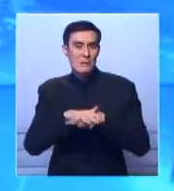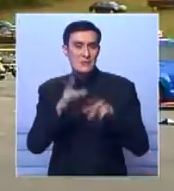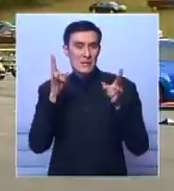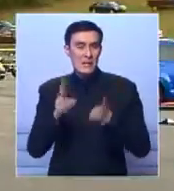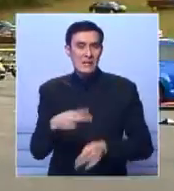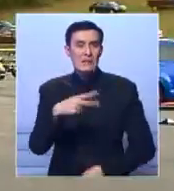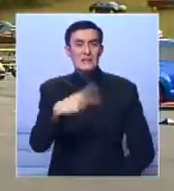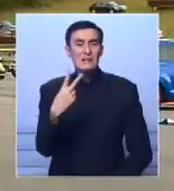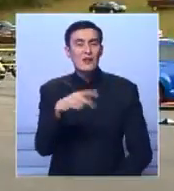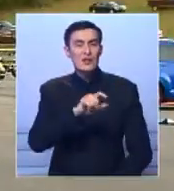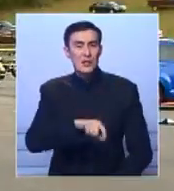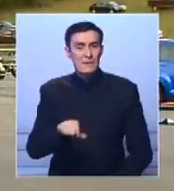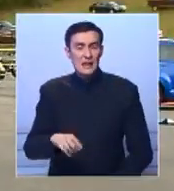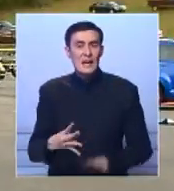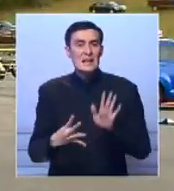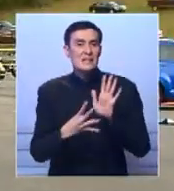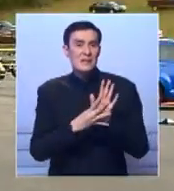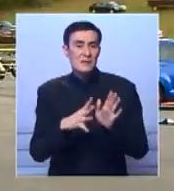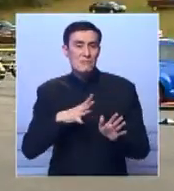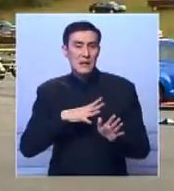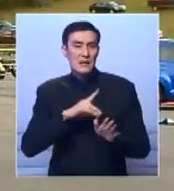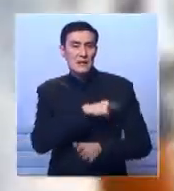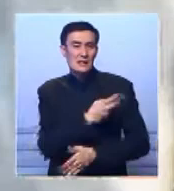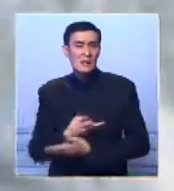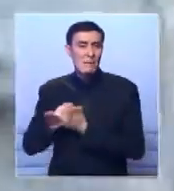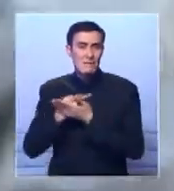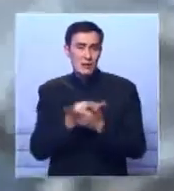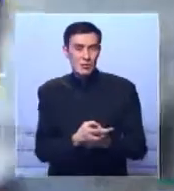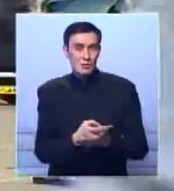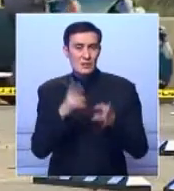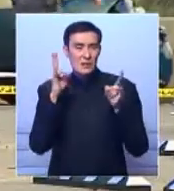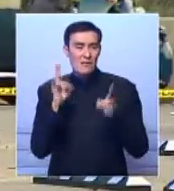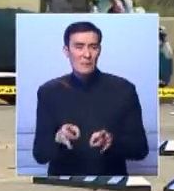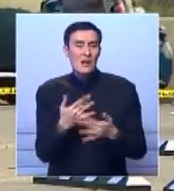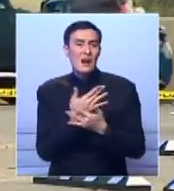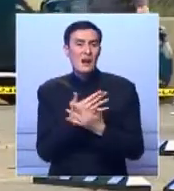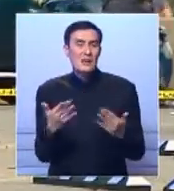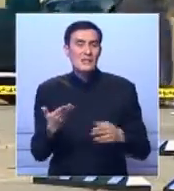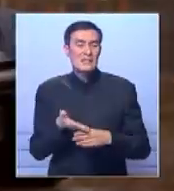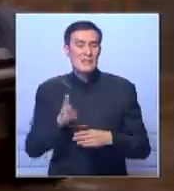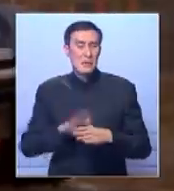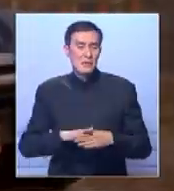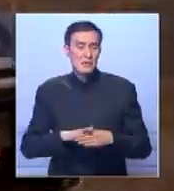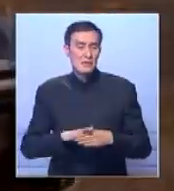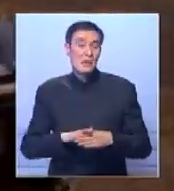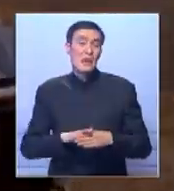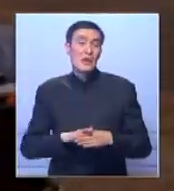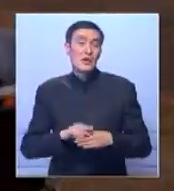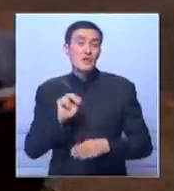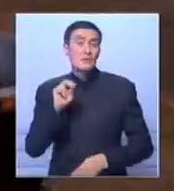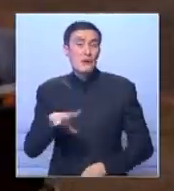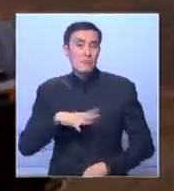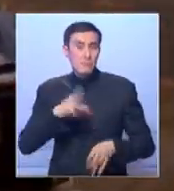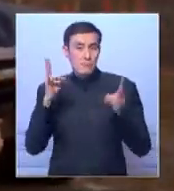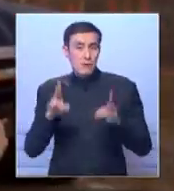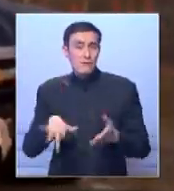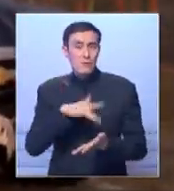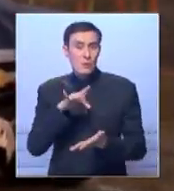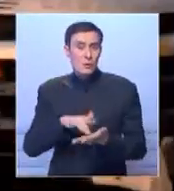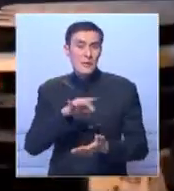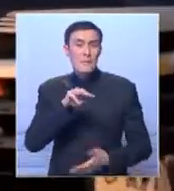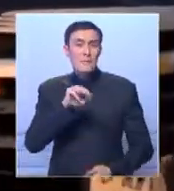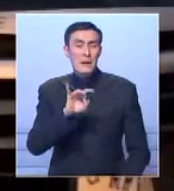пострадали 22 человека. 9 из них были доставлены в больницы с травмами разной степени тяжести. ЧП произошло в